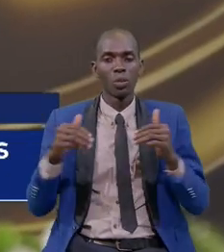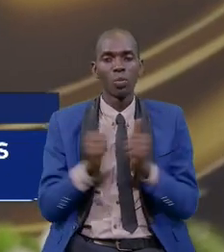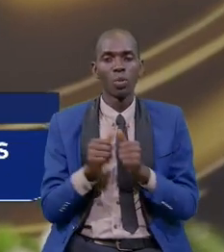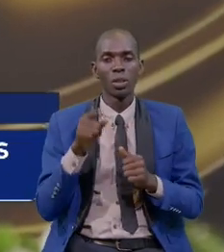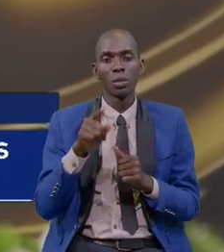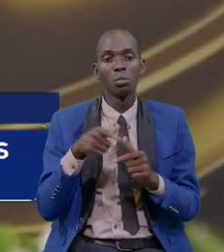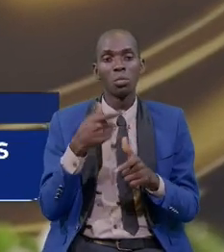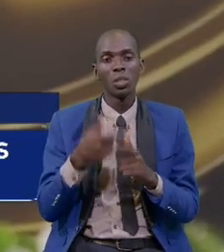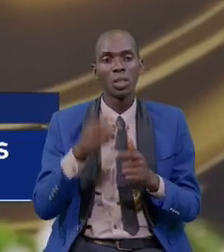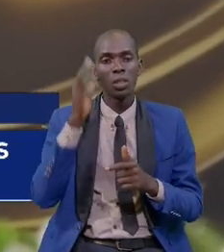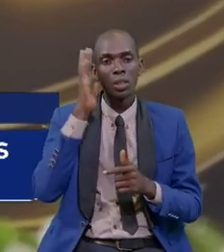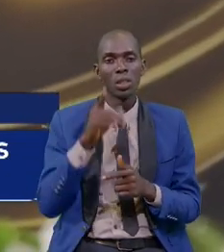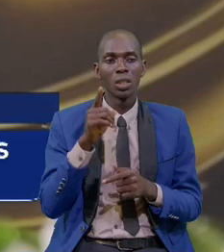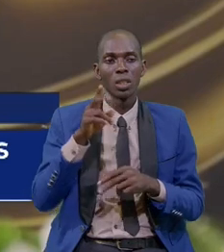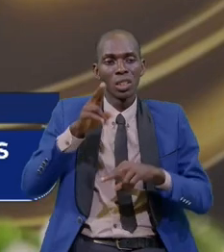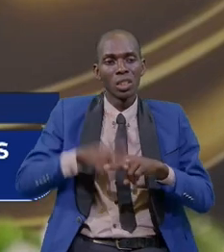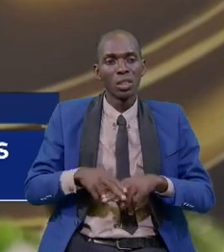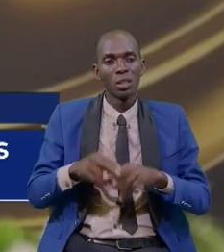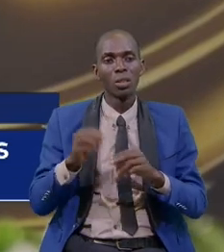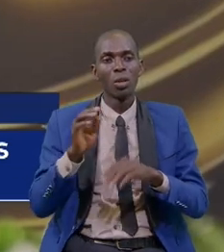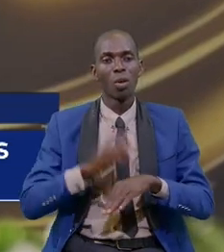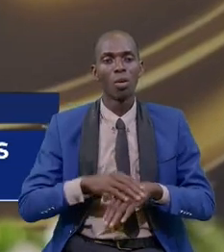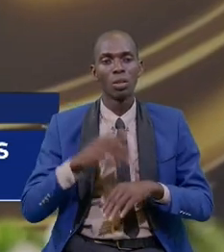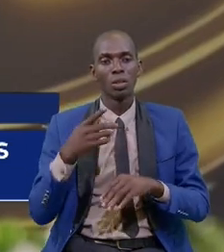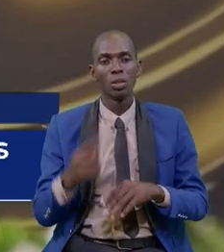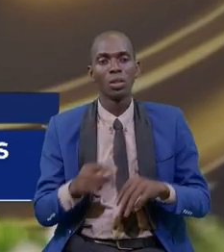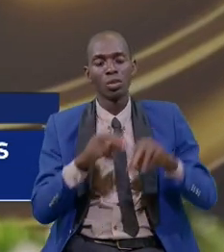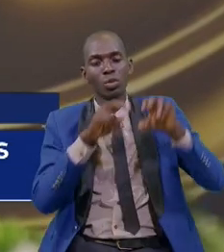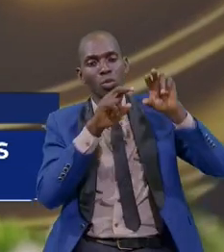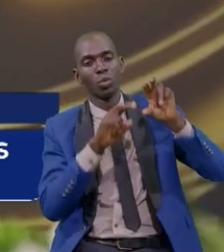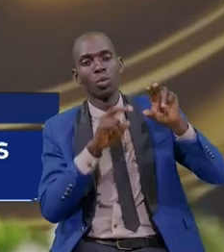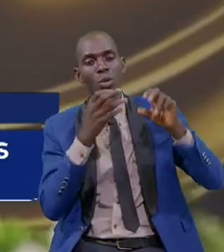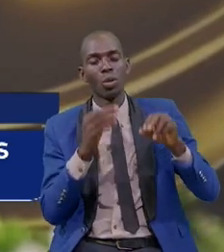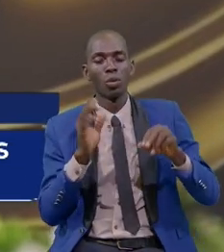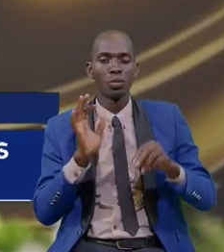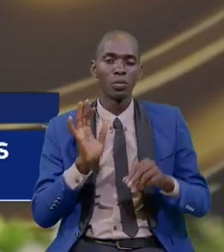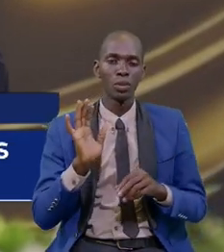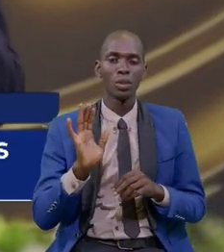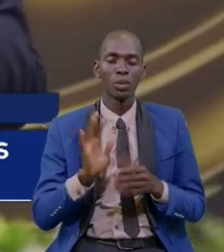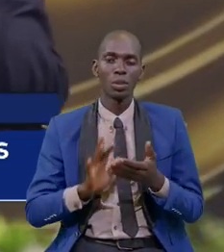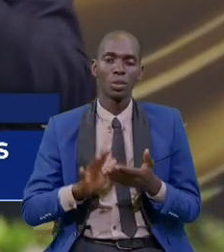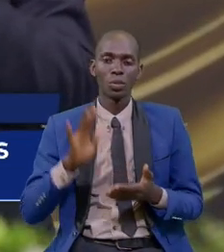anges, il s'assiera sur le trône de sa gloire. Qu'est-ce qu'il va faire? Verset 32.